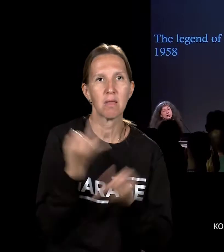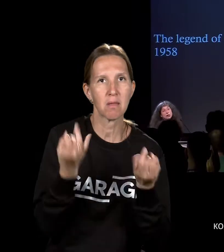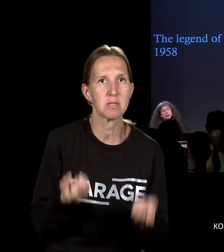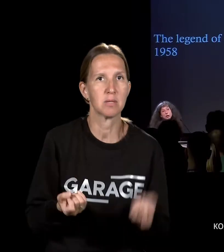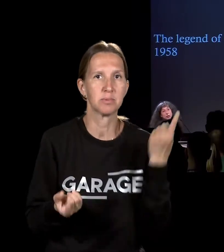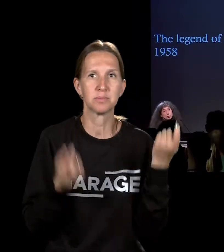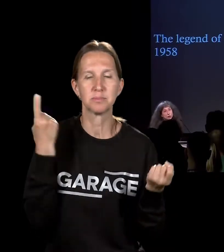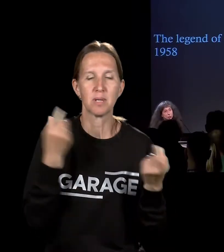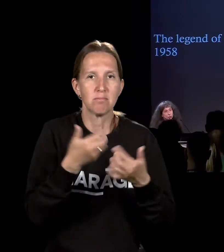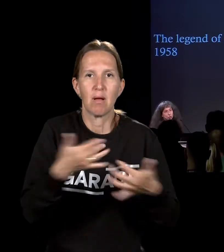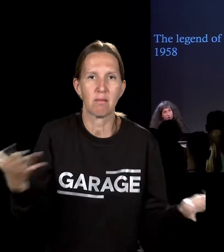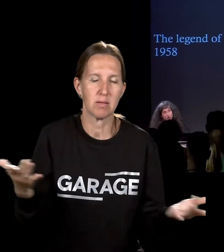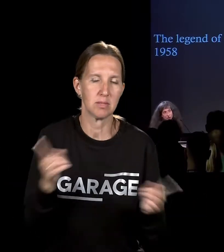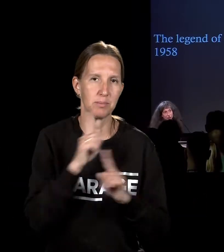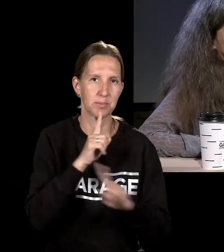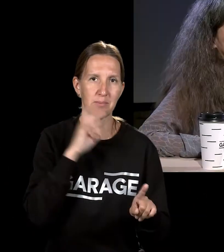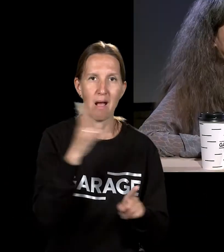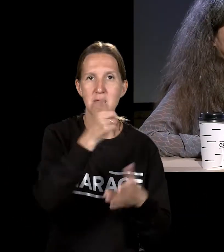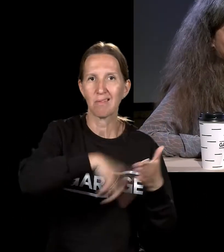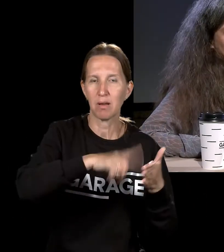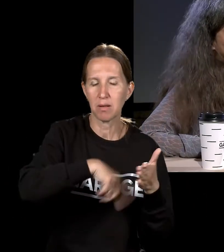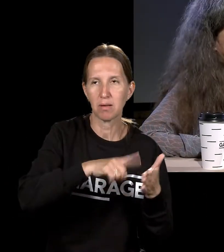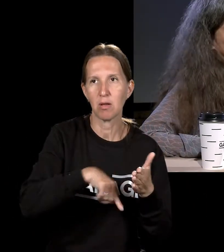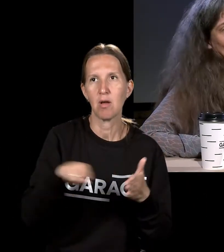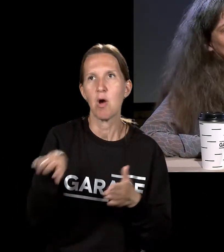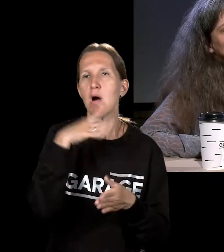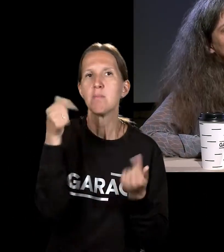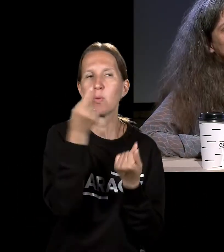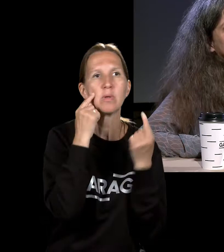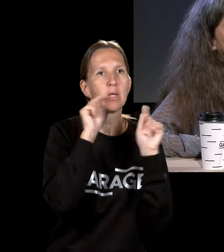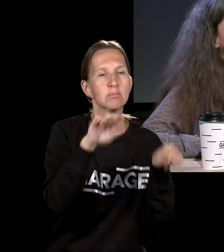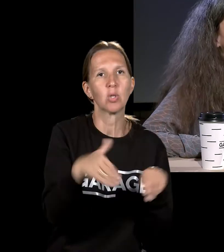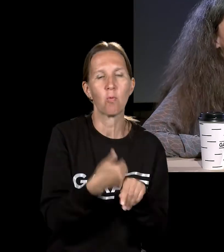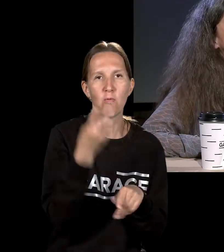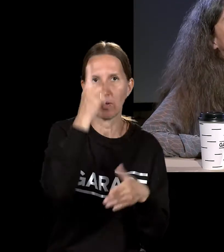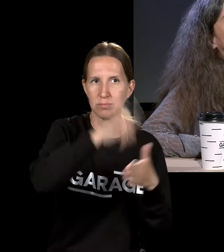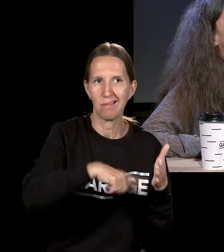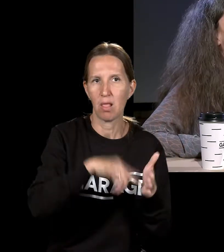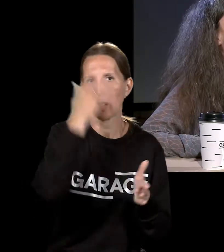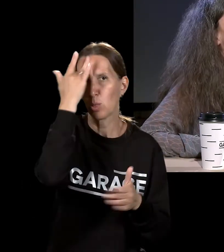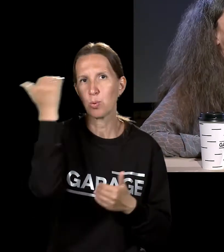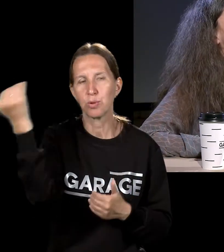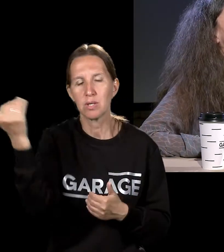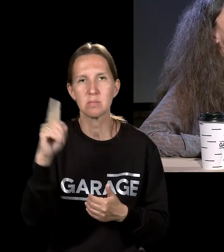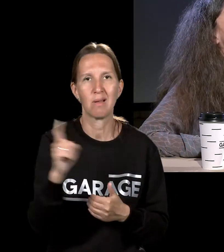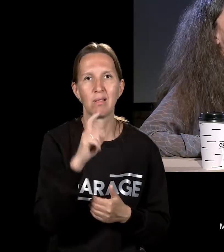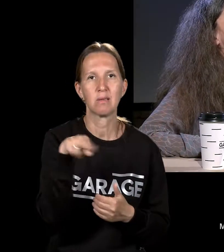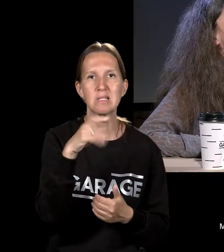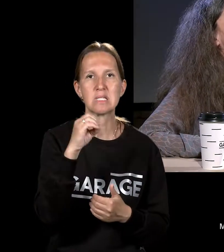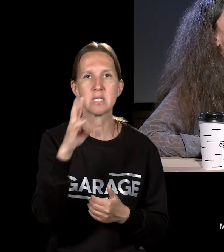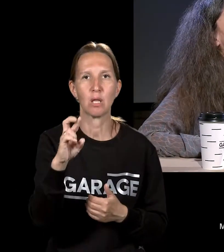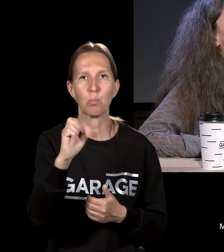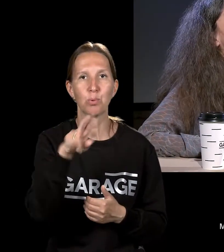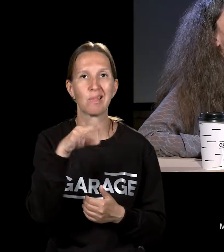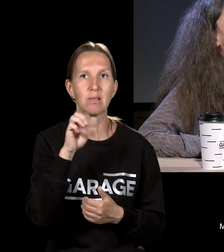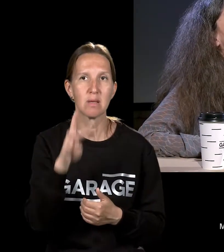интереса к религии, как всякой спиритуальности, когда там все открывают для себя дзен-буддизм или индуизм, какие-то эзотические религии. И